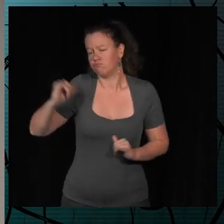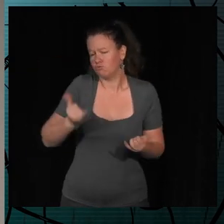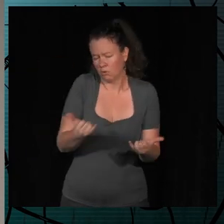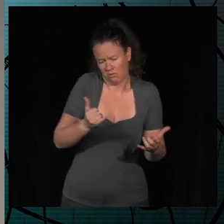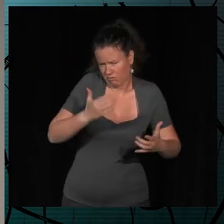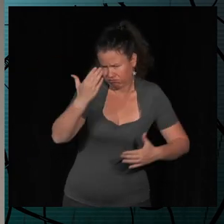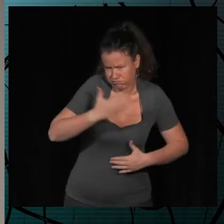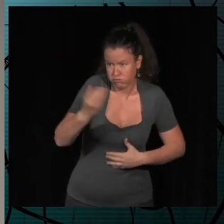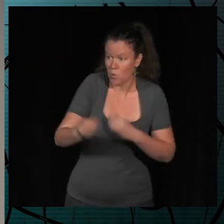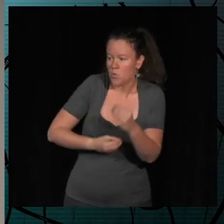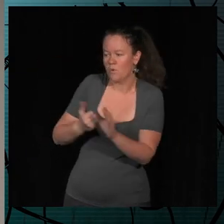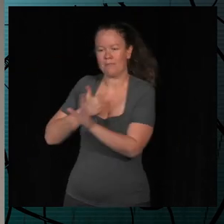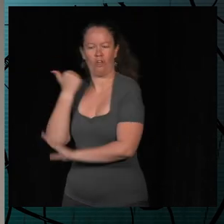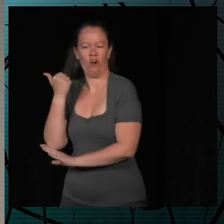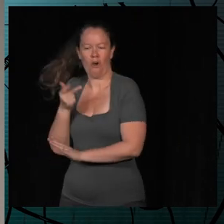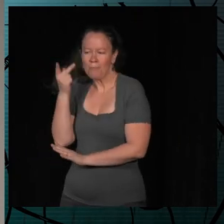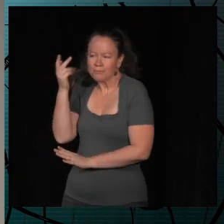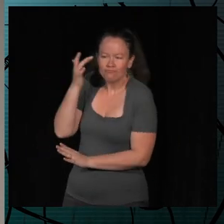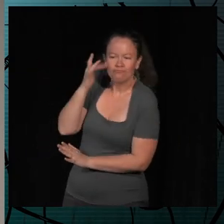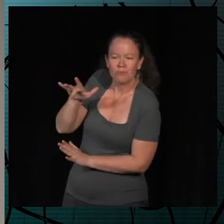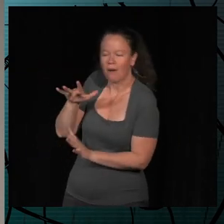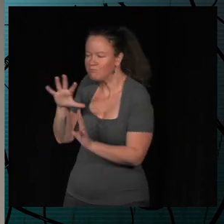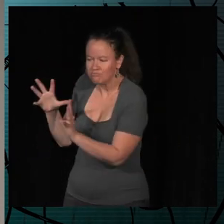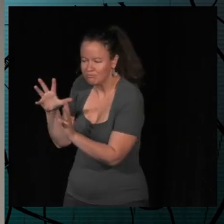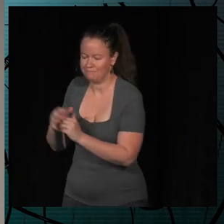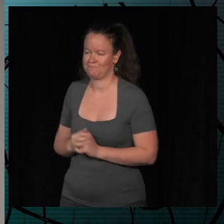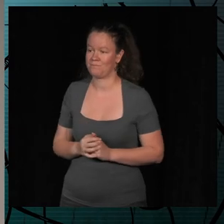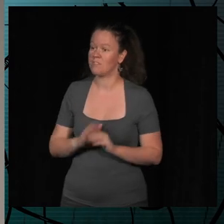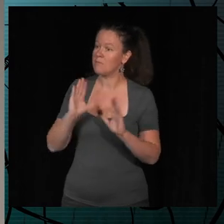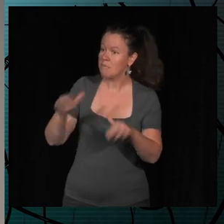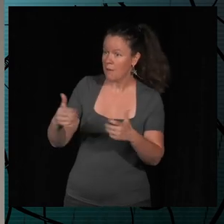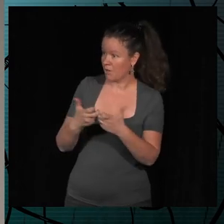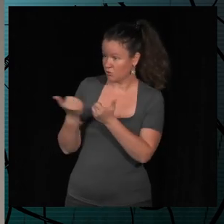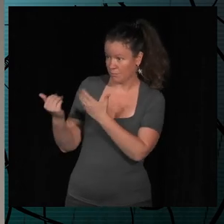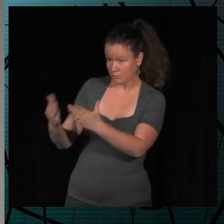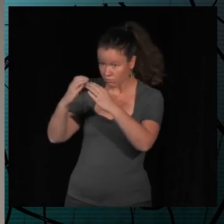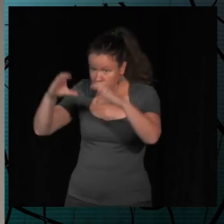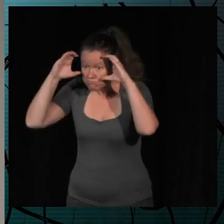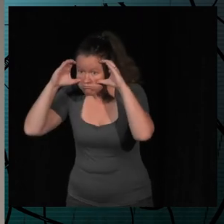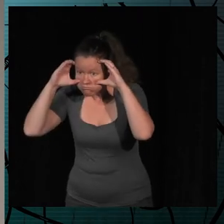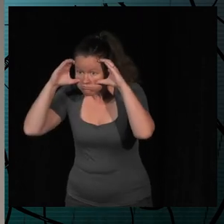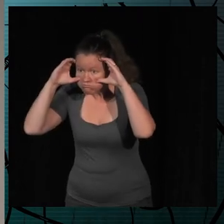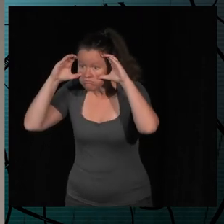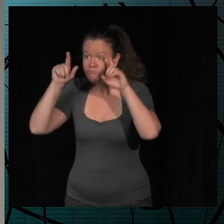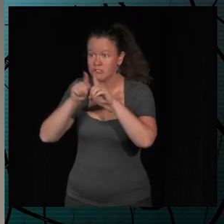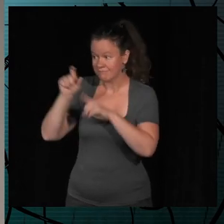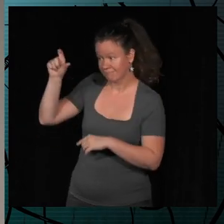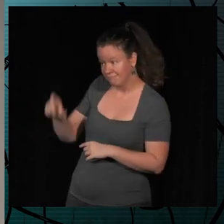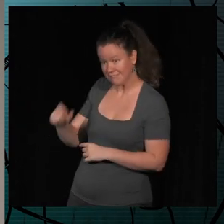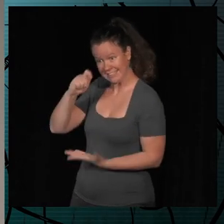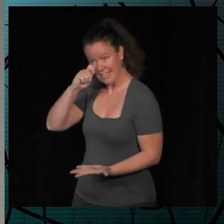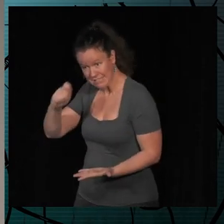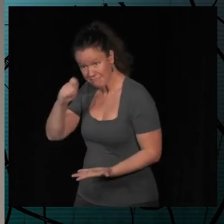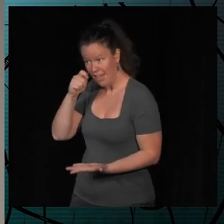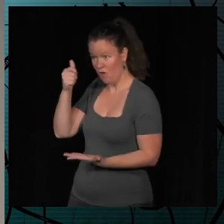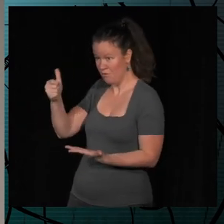et proposer parfois des expériences plus singulière comme la réalité virtuelle nous avons un spécialiste acquéreur médiateur de